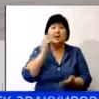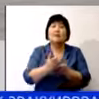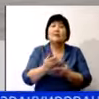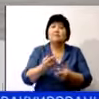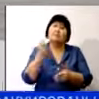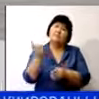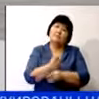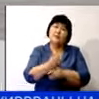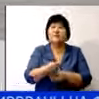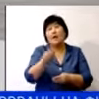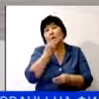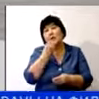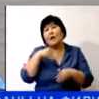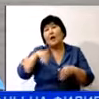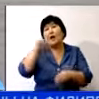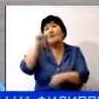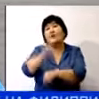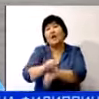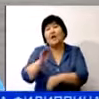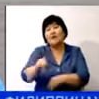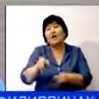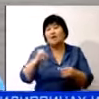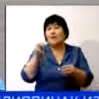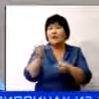торговли и питания автостоянка станция соответствует национальным стандартам